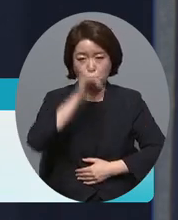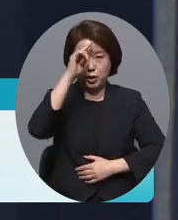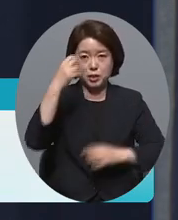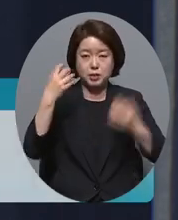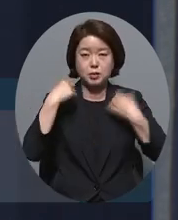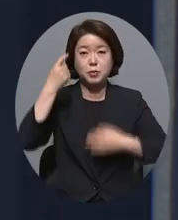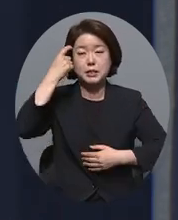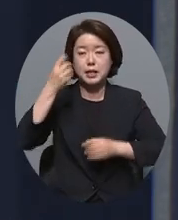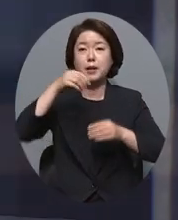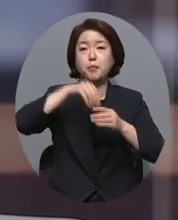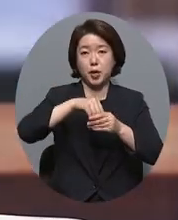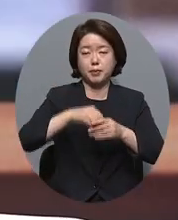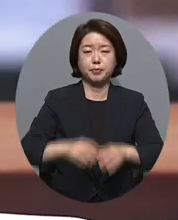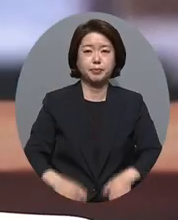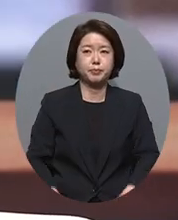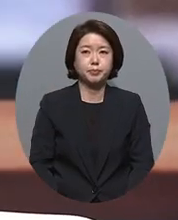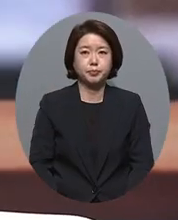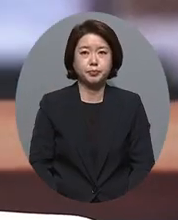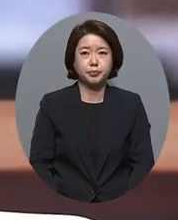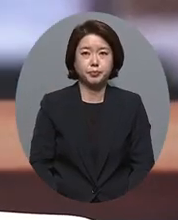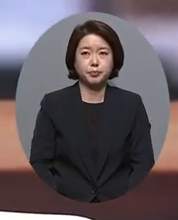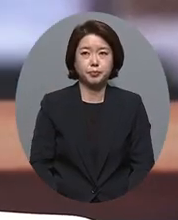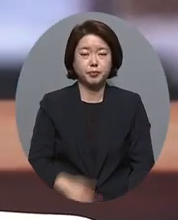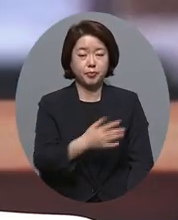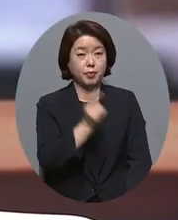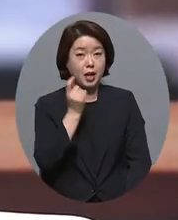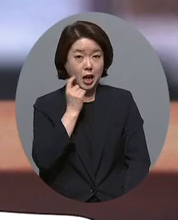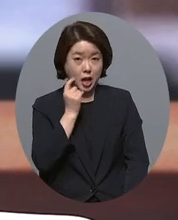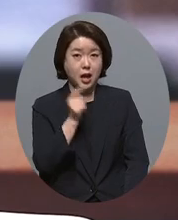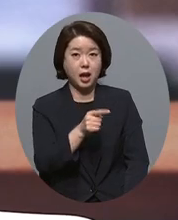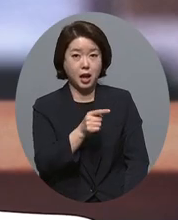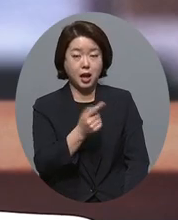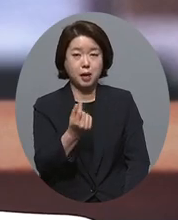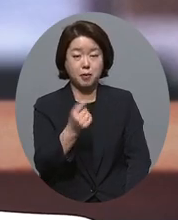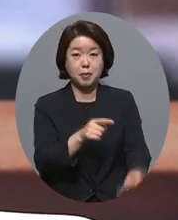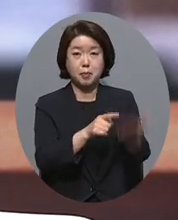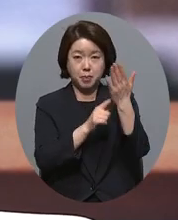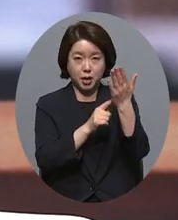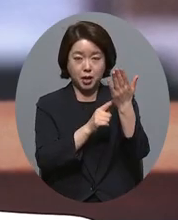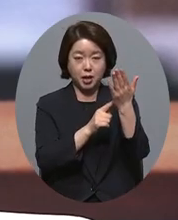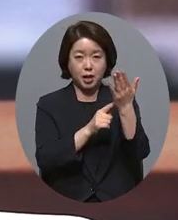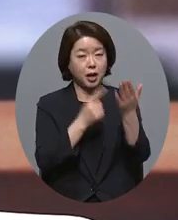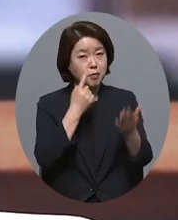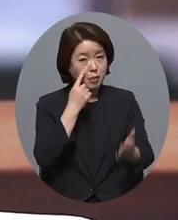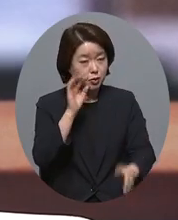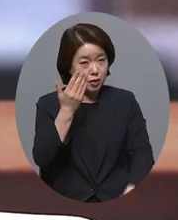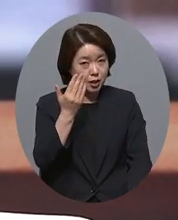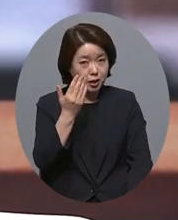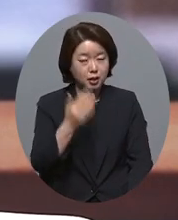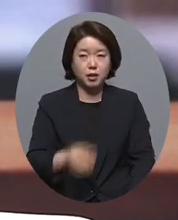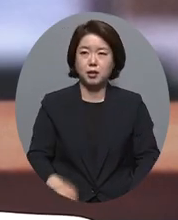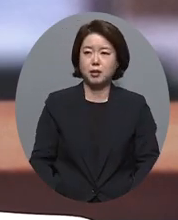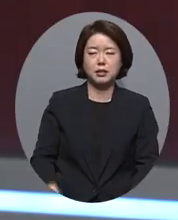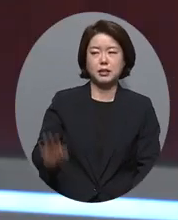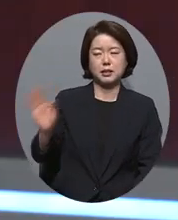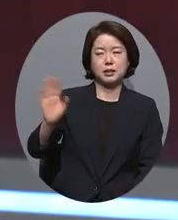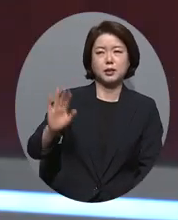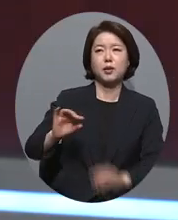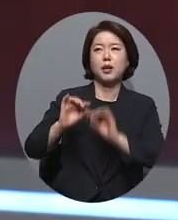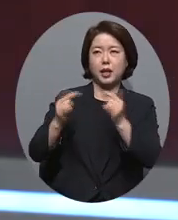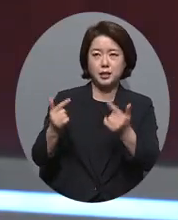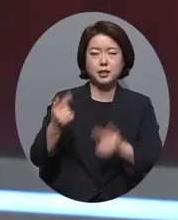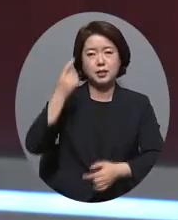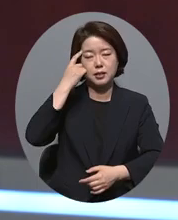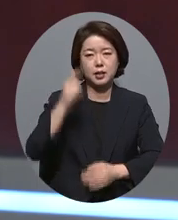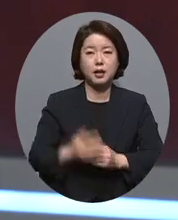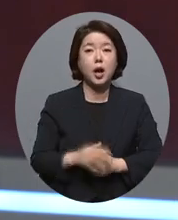것입니다 박상민 사원님 거짓말이 드러났다라고 봐도 됩니까 저는 그렇게 보지는 않는데요